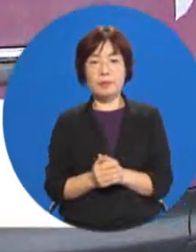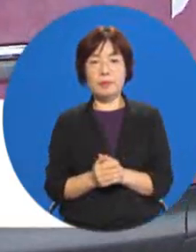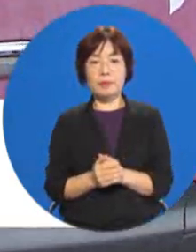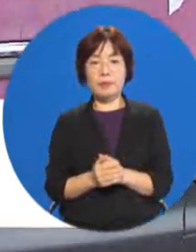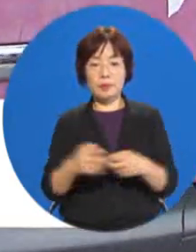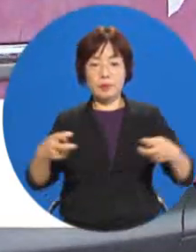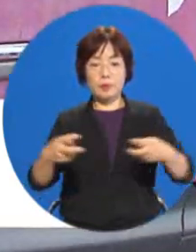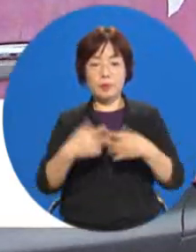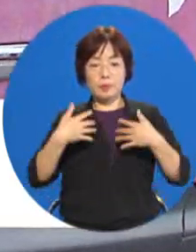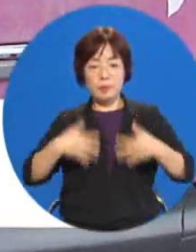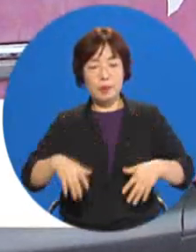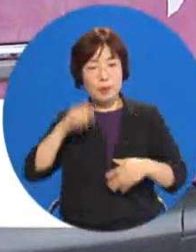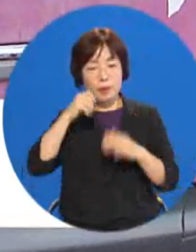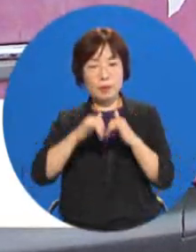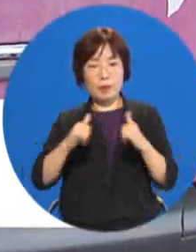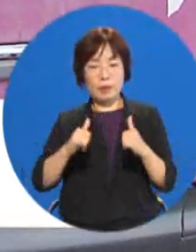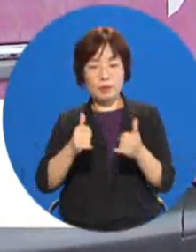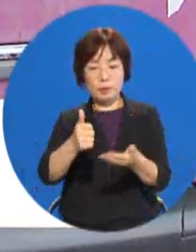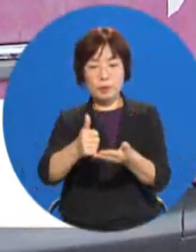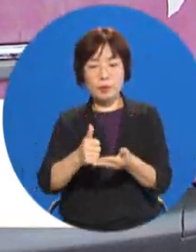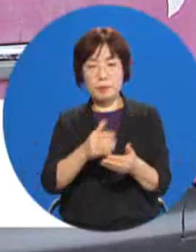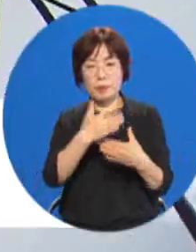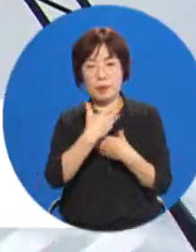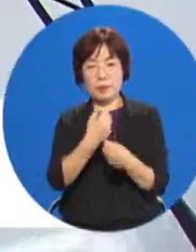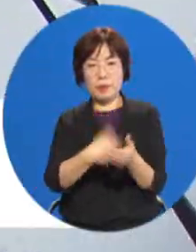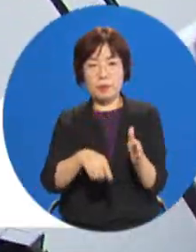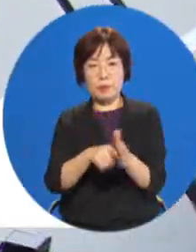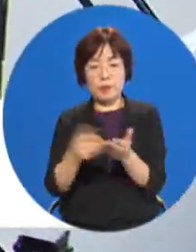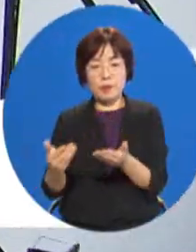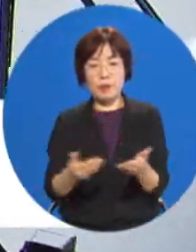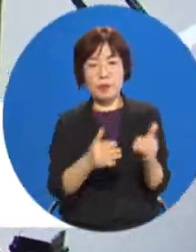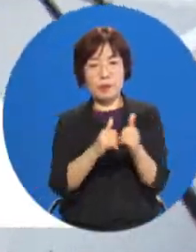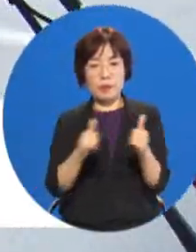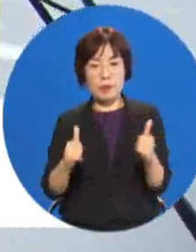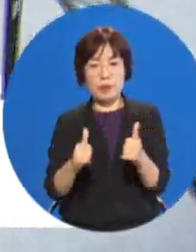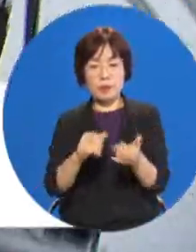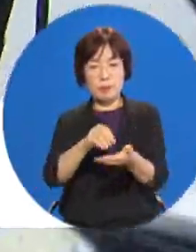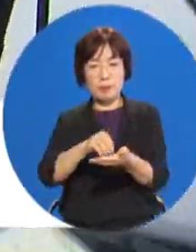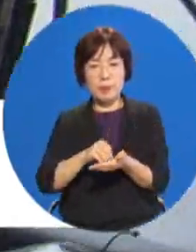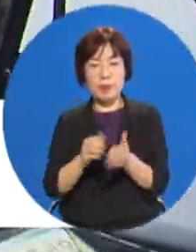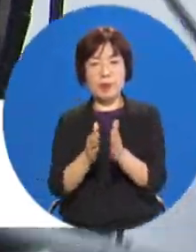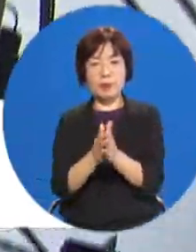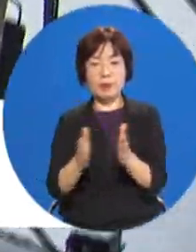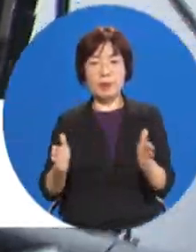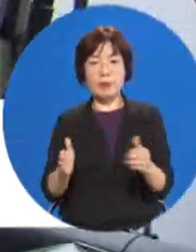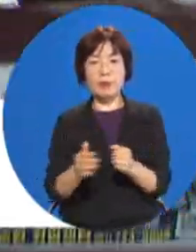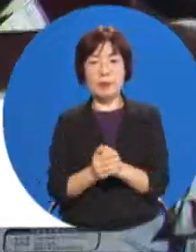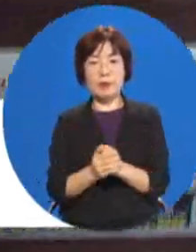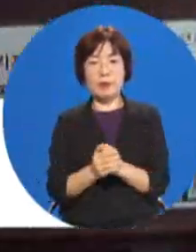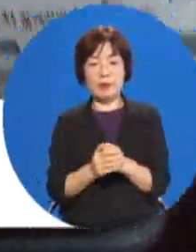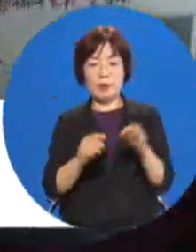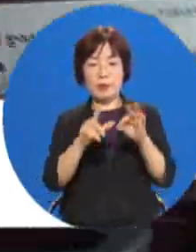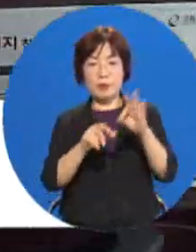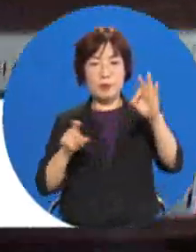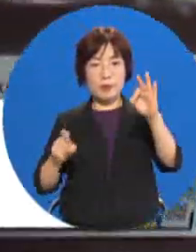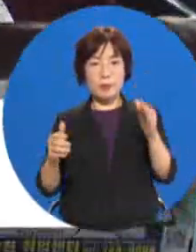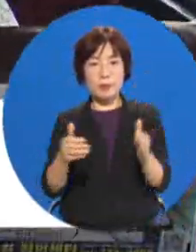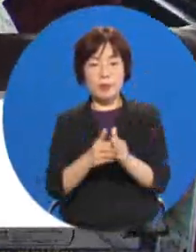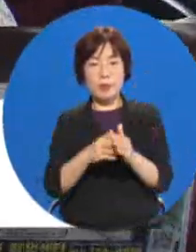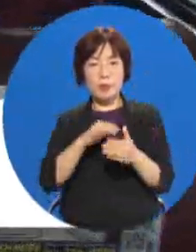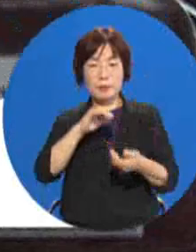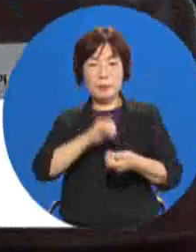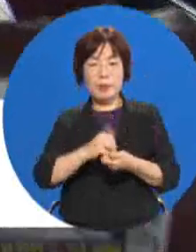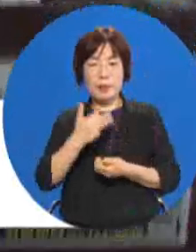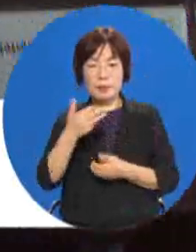순천시는 교통약자와 승객의 안전을 관리하는 시내버스 안내원을 도입 운영하기로 하고 오는 10일까지 만